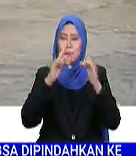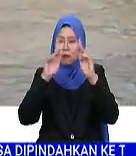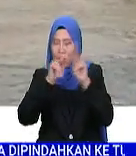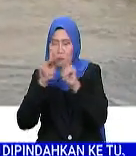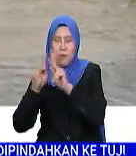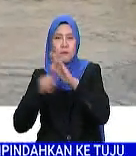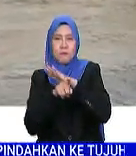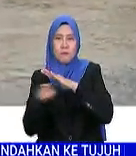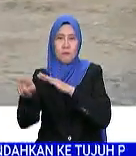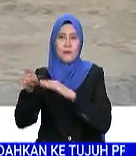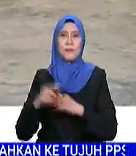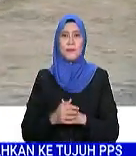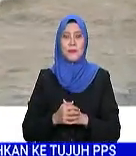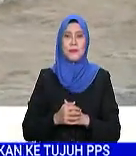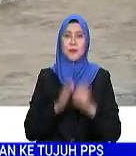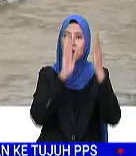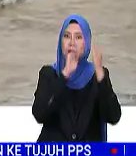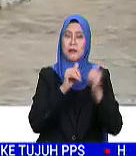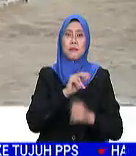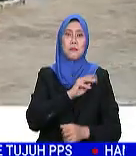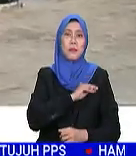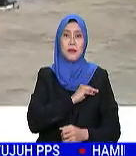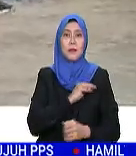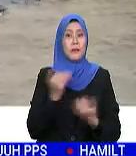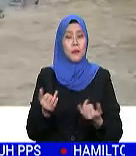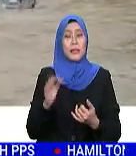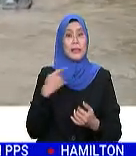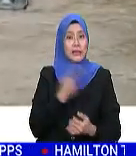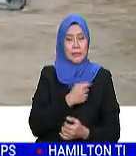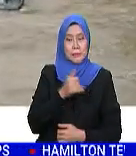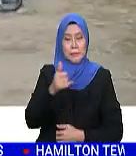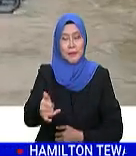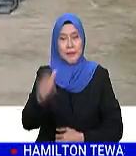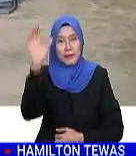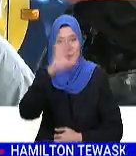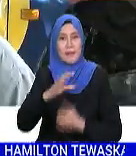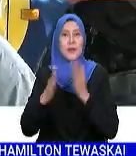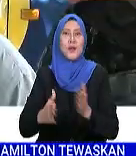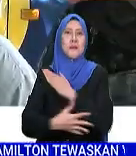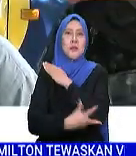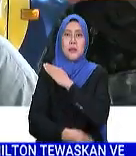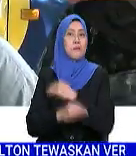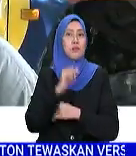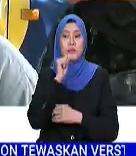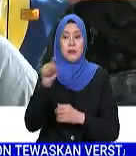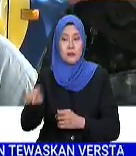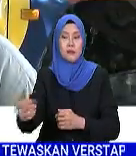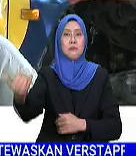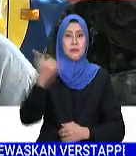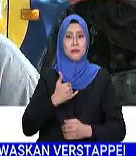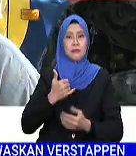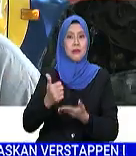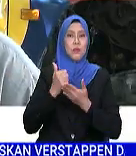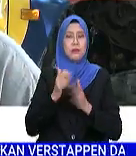hasrat Yang Berhormat Menteri Agama, kita mencari asnaf, bukan asnaf yang mencari agensi agama untuk mendapatkan